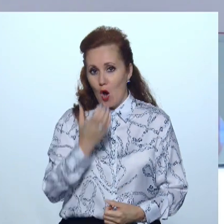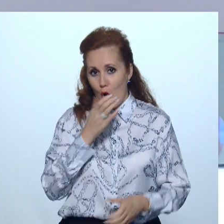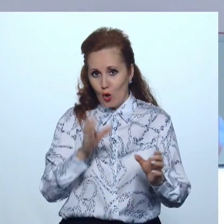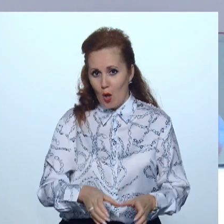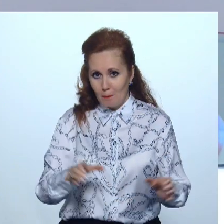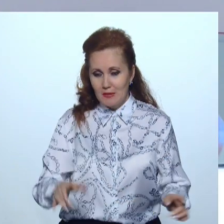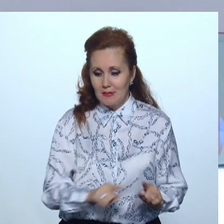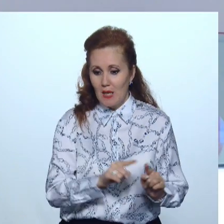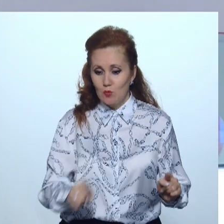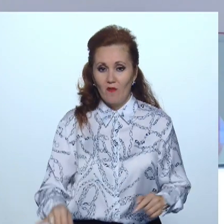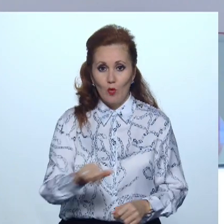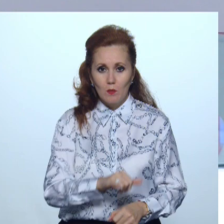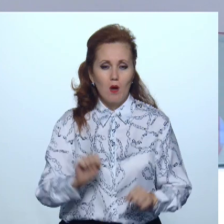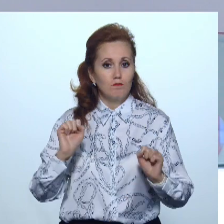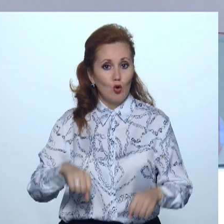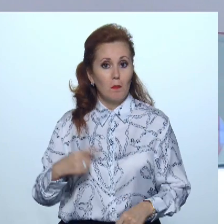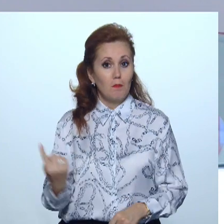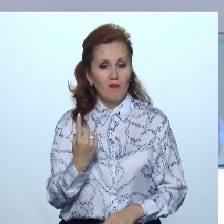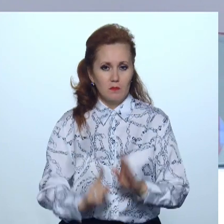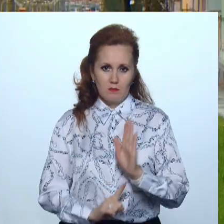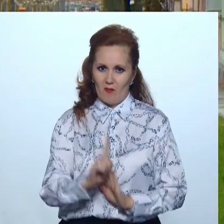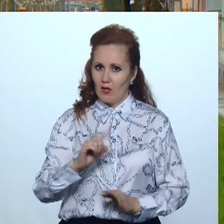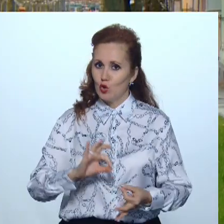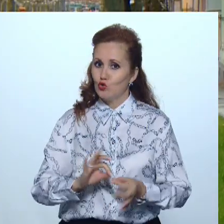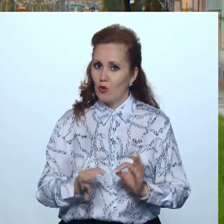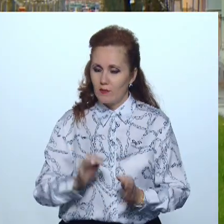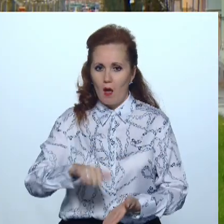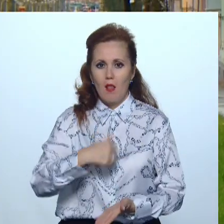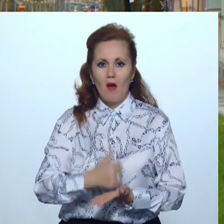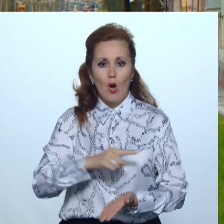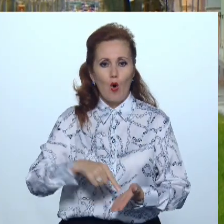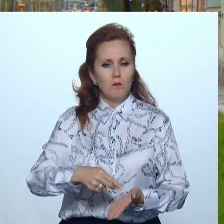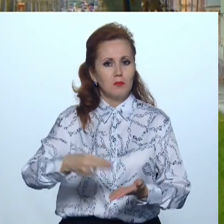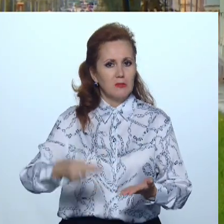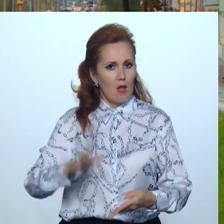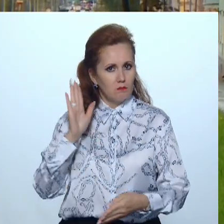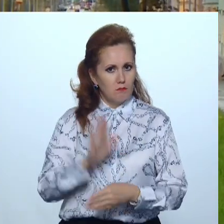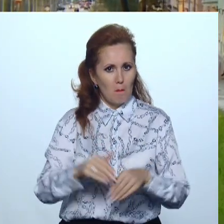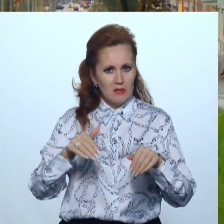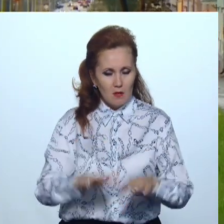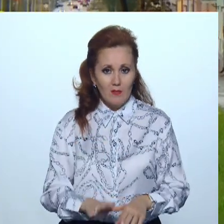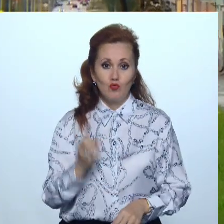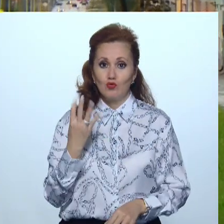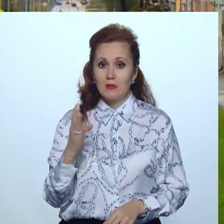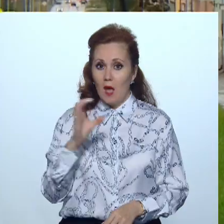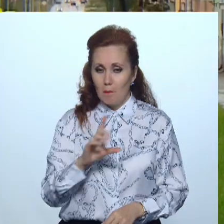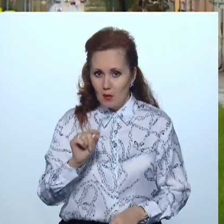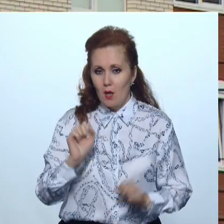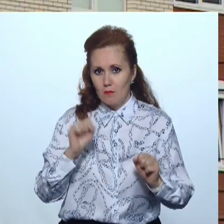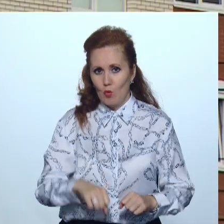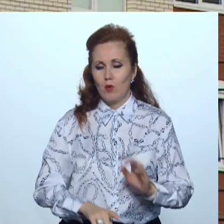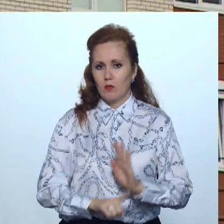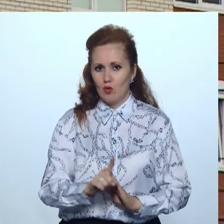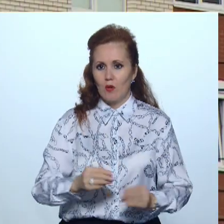Отопительный сезон в республике первым может стартовать в Ижевске. Глава города подписал постановление. С 14 сентября, это понедельник, можно начинать